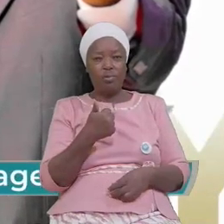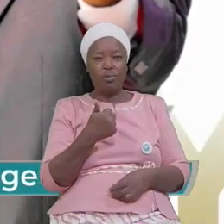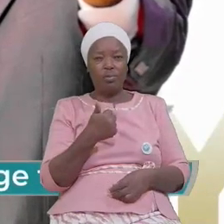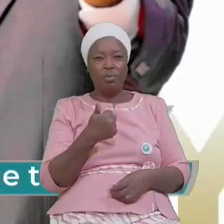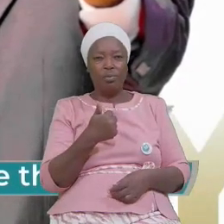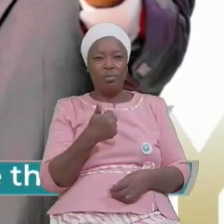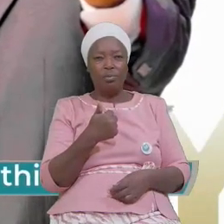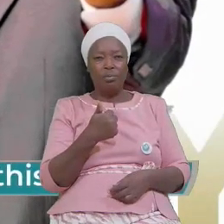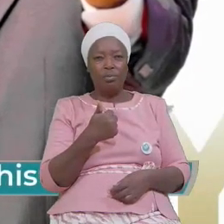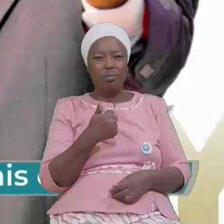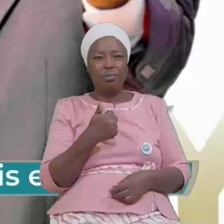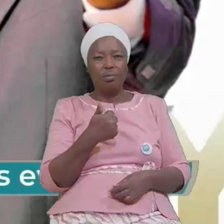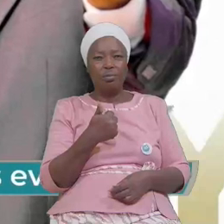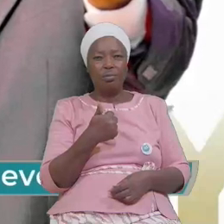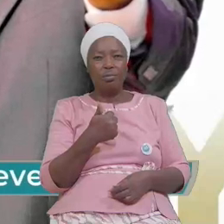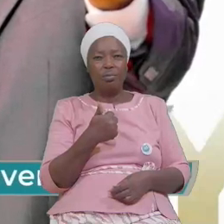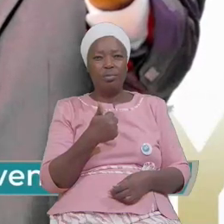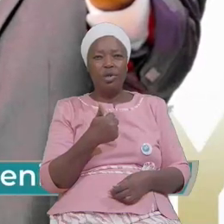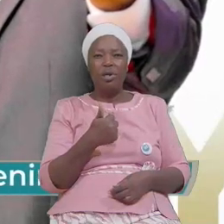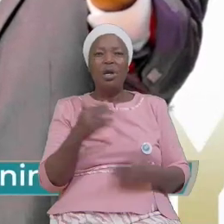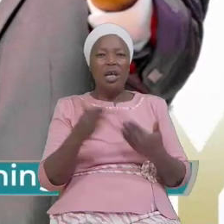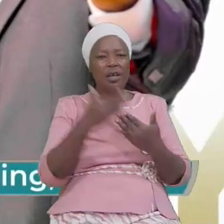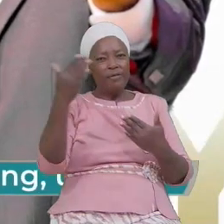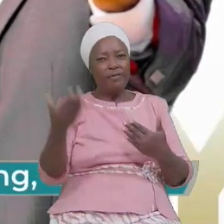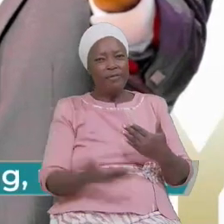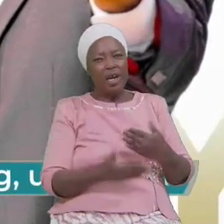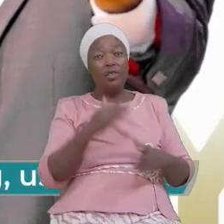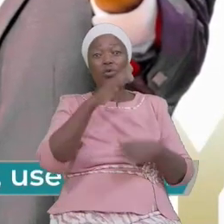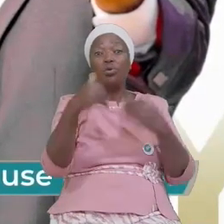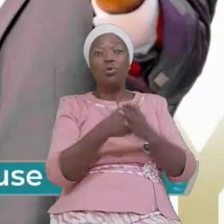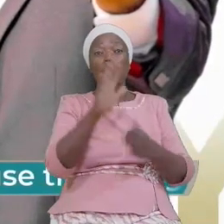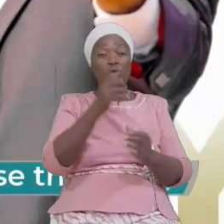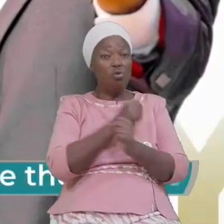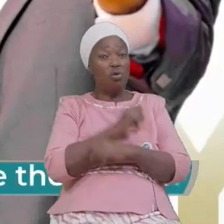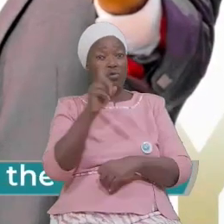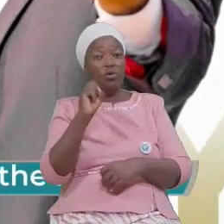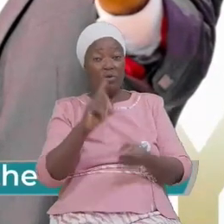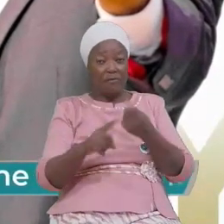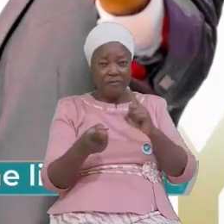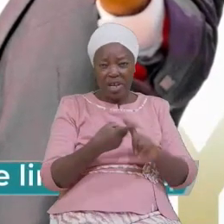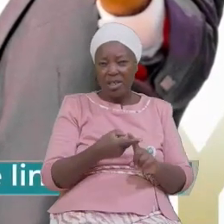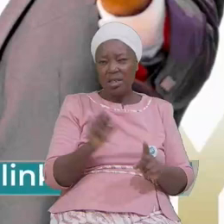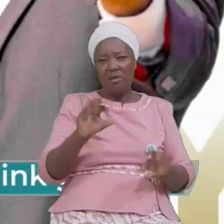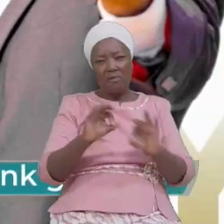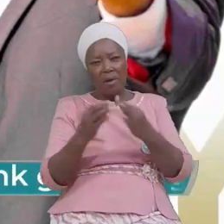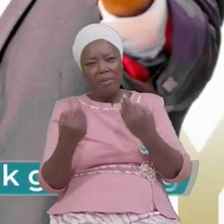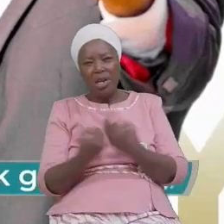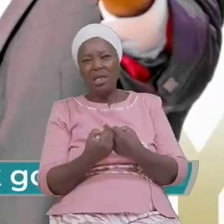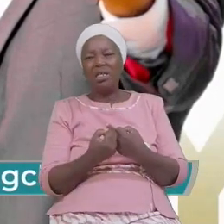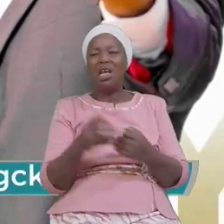inviter les bien-aimés, les membres de famille, vos amis, les